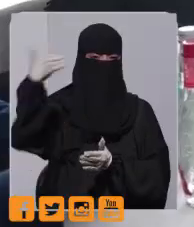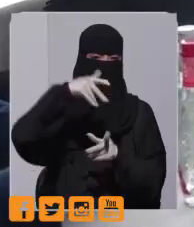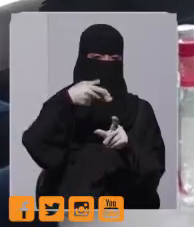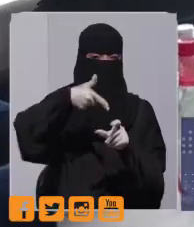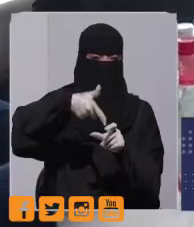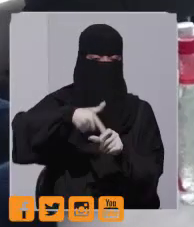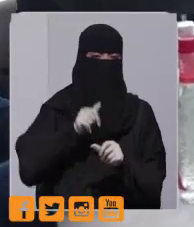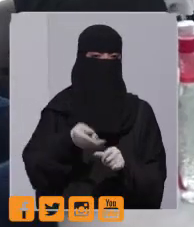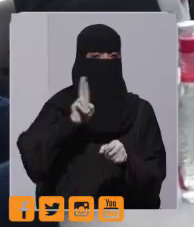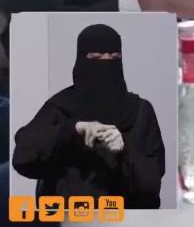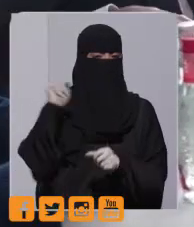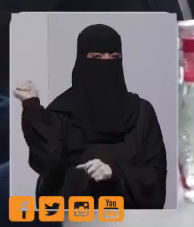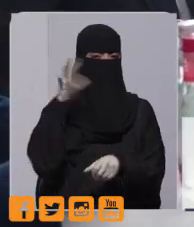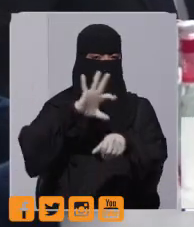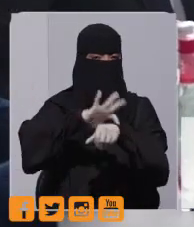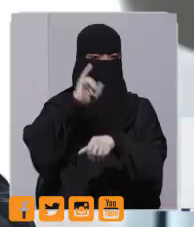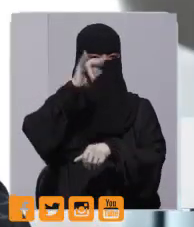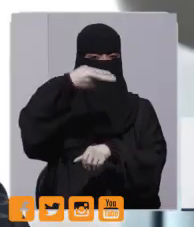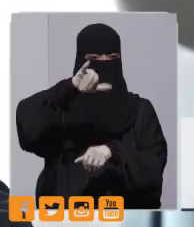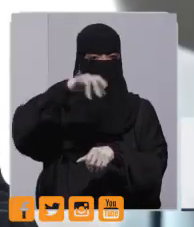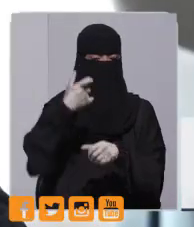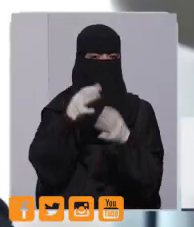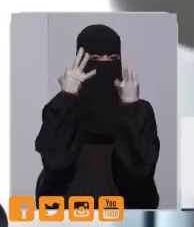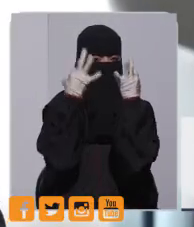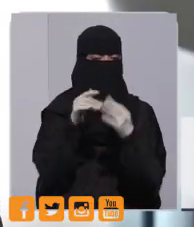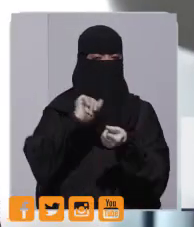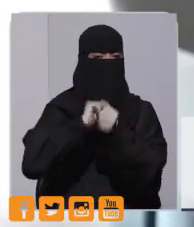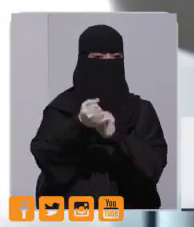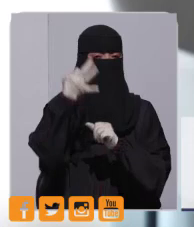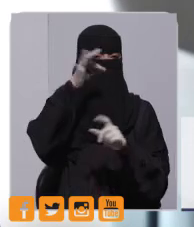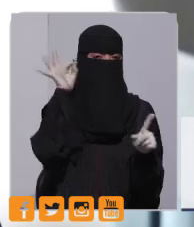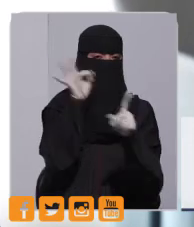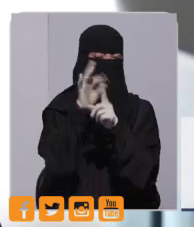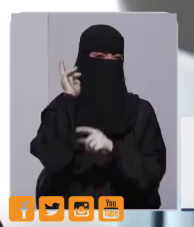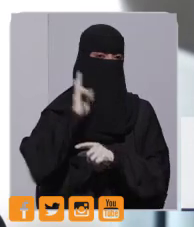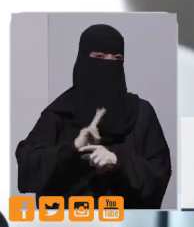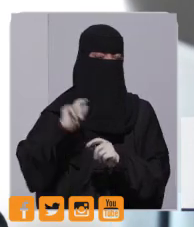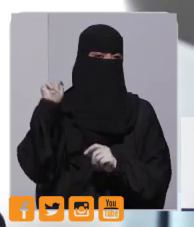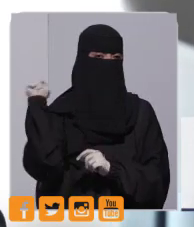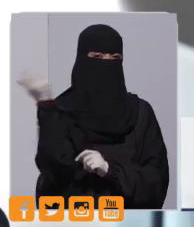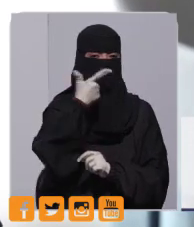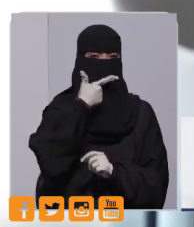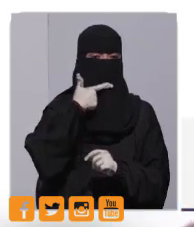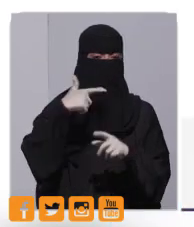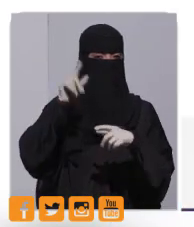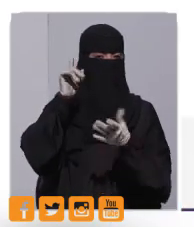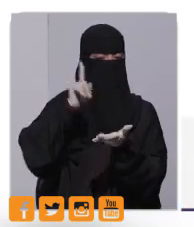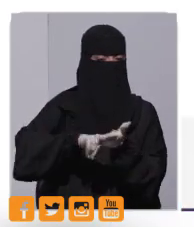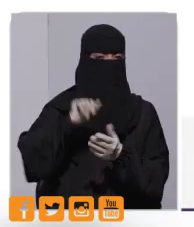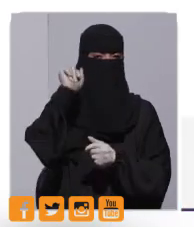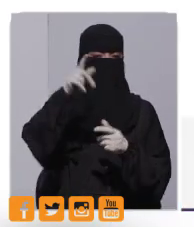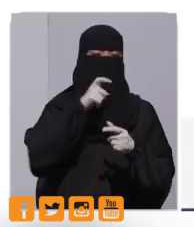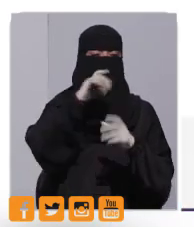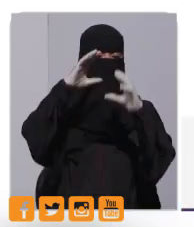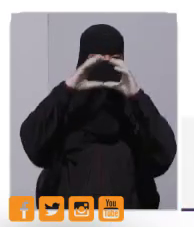وتطرق دكتور معين عبدالملك الى الاصلاحات التي تنفذها الحكومه والاثر المتوقع منها في تخفيف